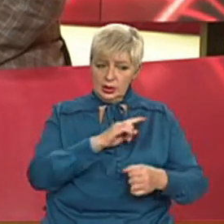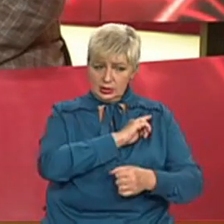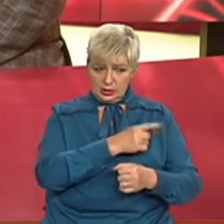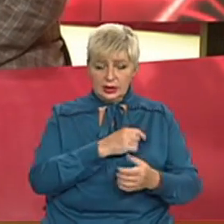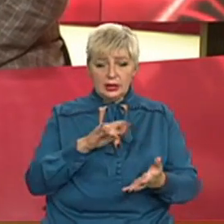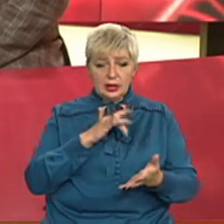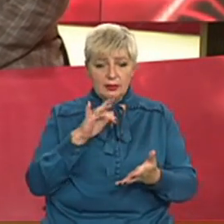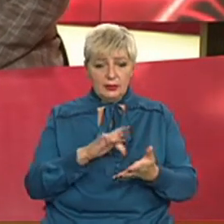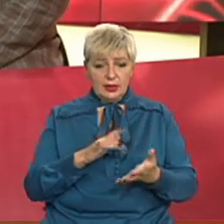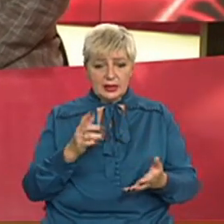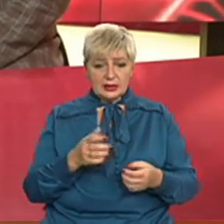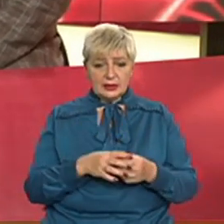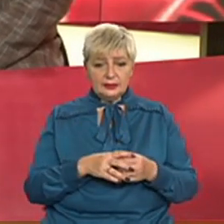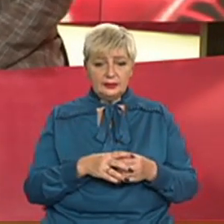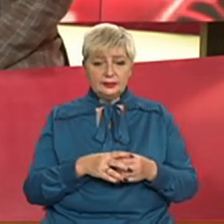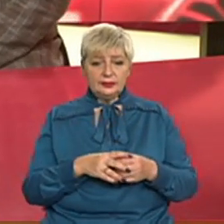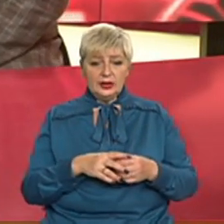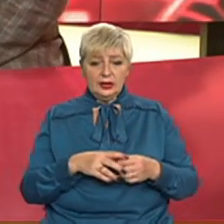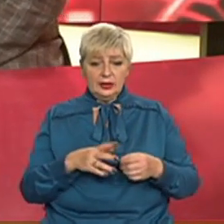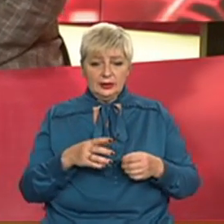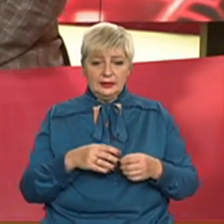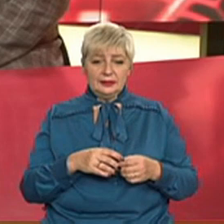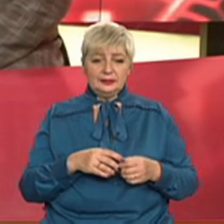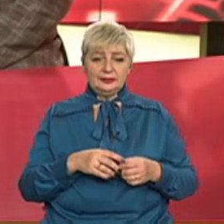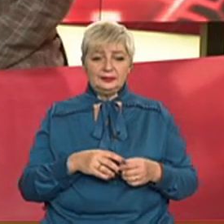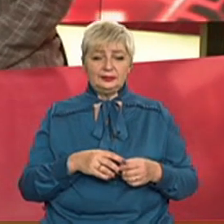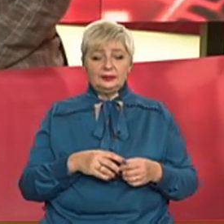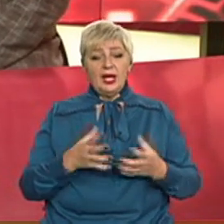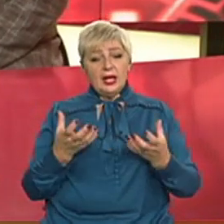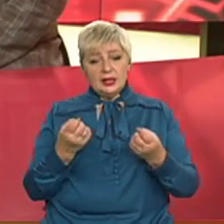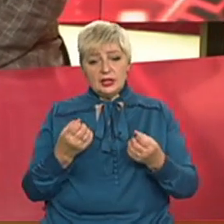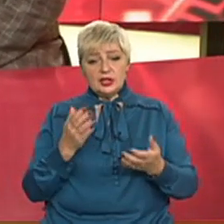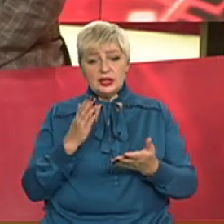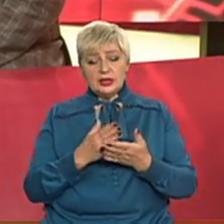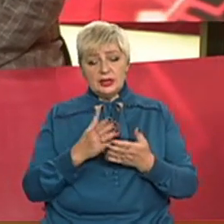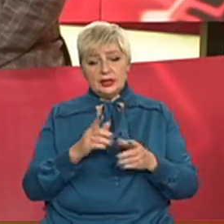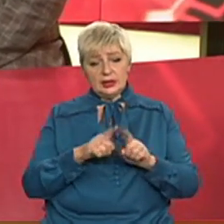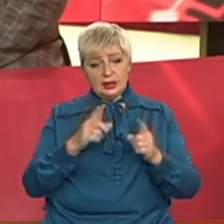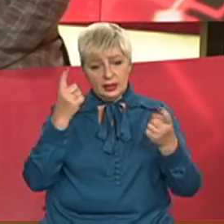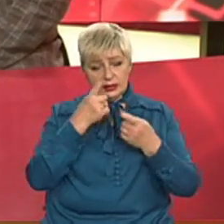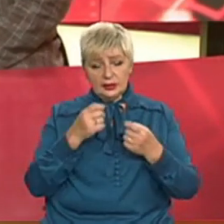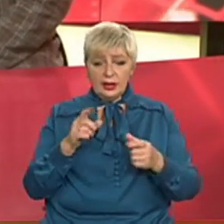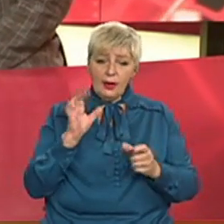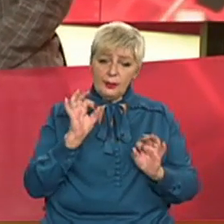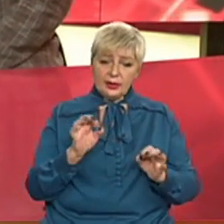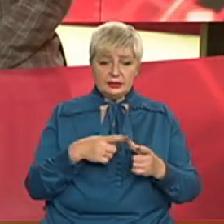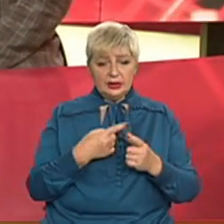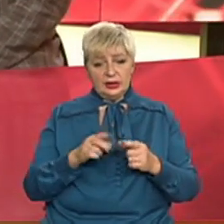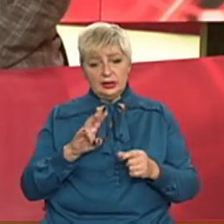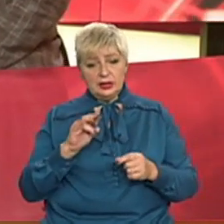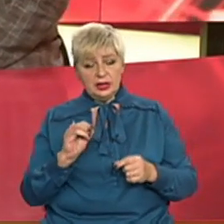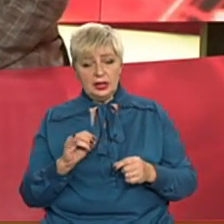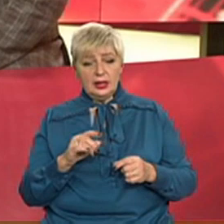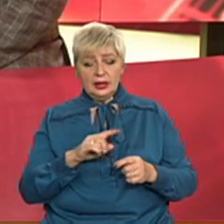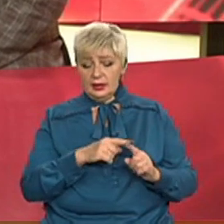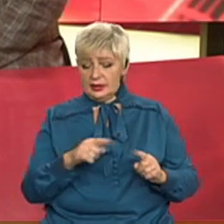трошки менше бюджету Берлінського водоканалу. Це шутка. І ще є така інформація, чи правда або ні. Прокоментуйте, будь